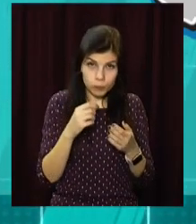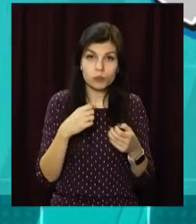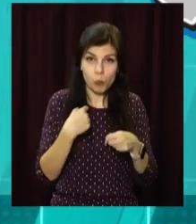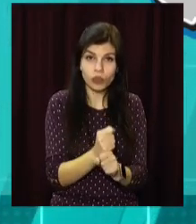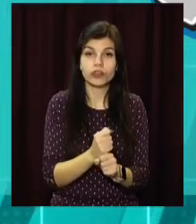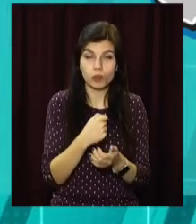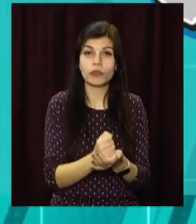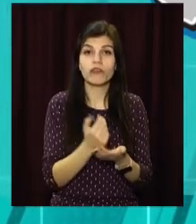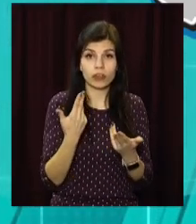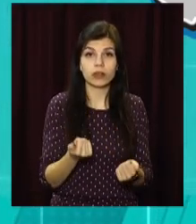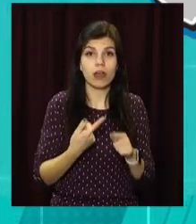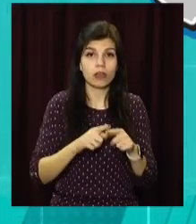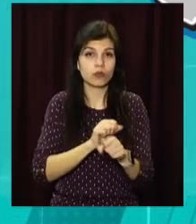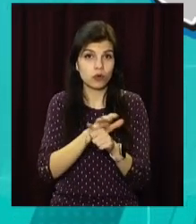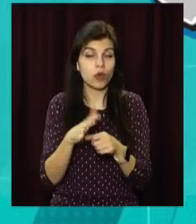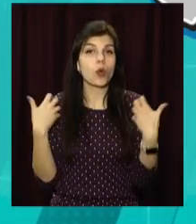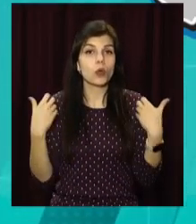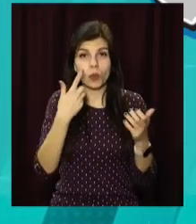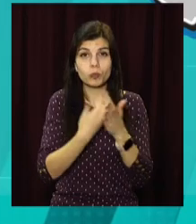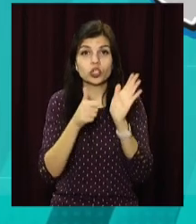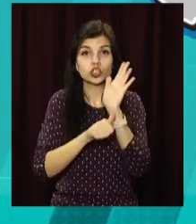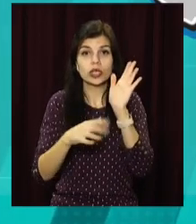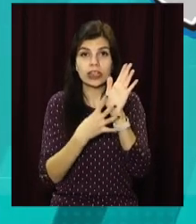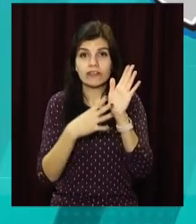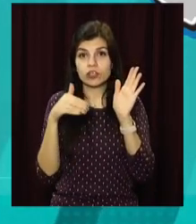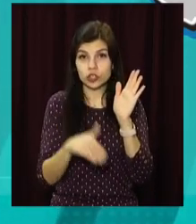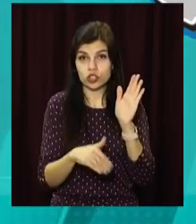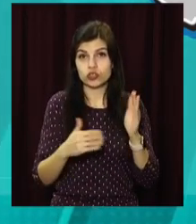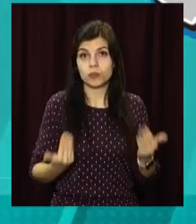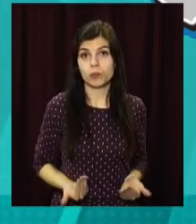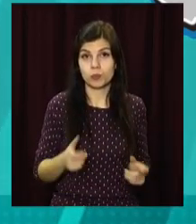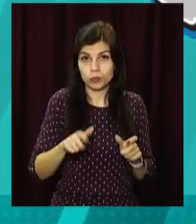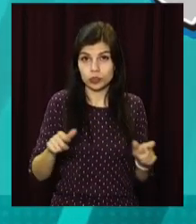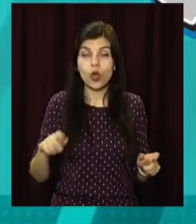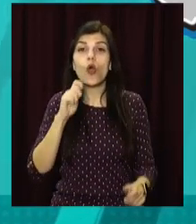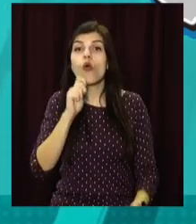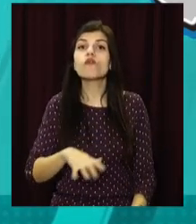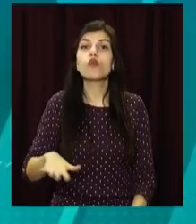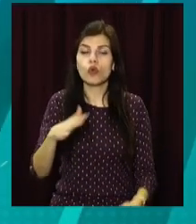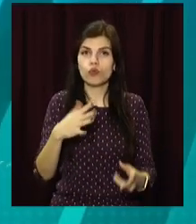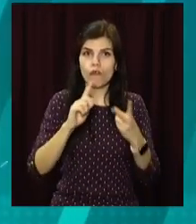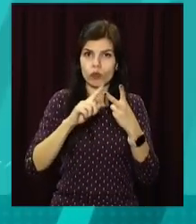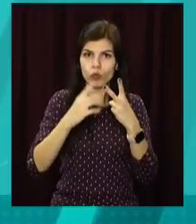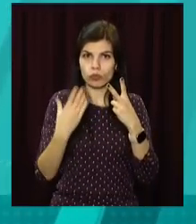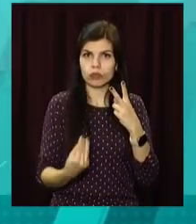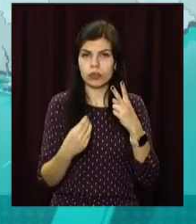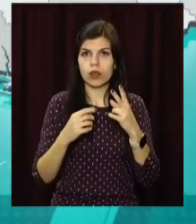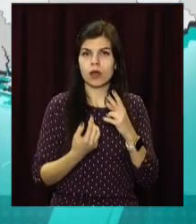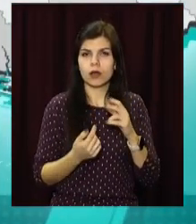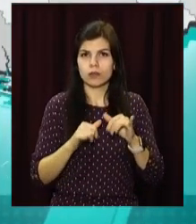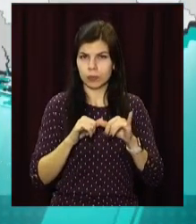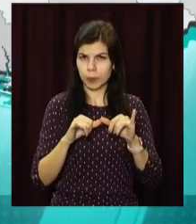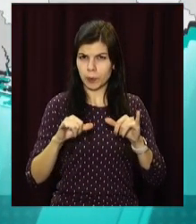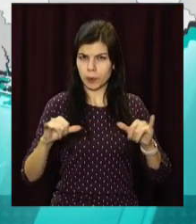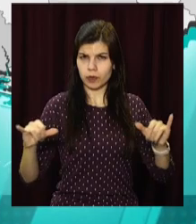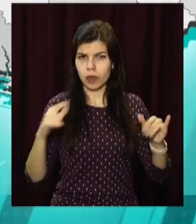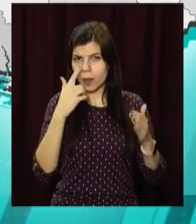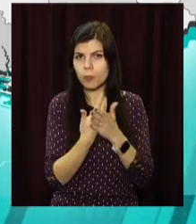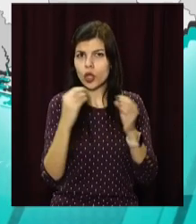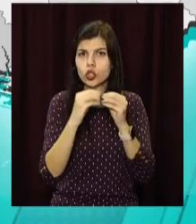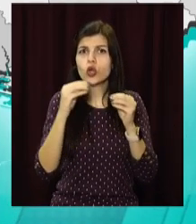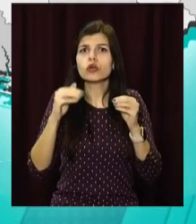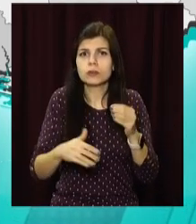випадків COVID-19. Одужали майже 69 тисяч мешканців. В Україні ж другий день поспіль ріст кількості ковід-хворих понад